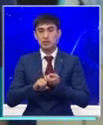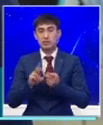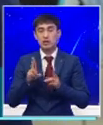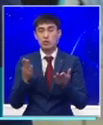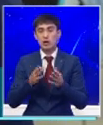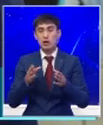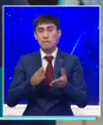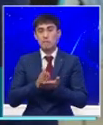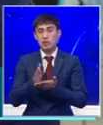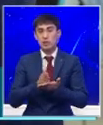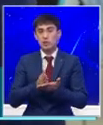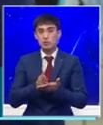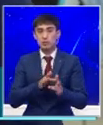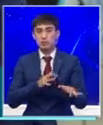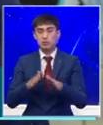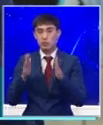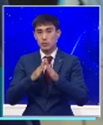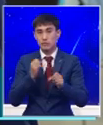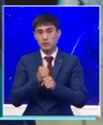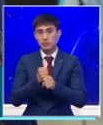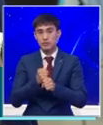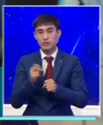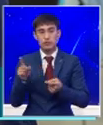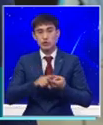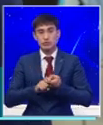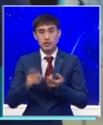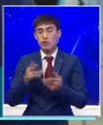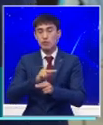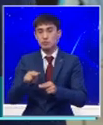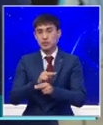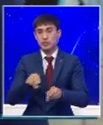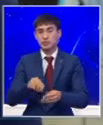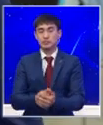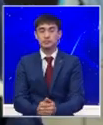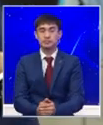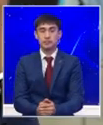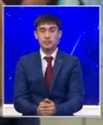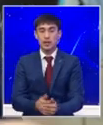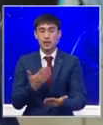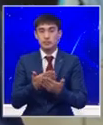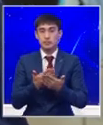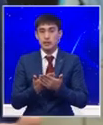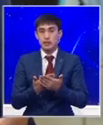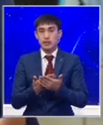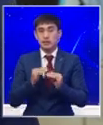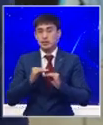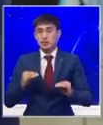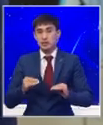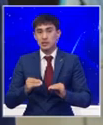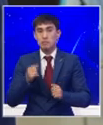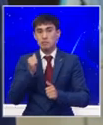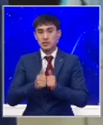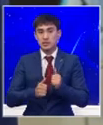Какую политику ведут внутри детского дома и всё зависит Какое воспитание они дали потому что детей они